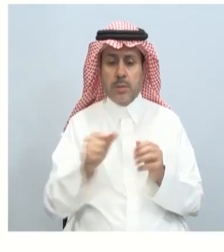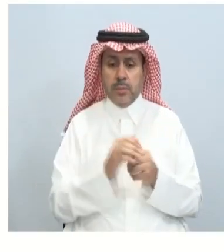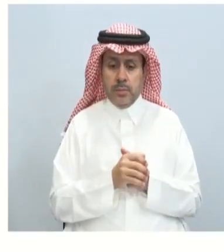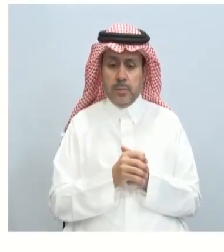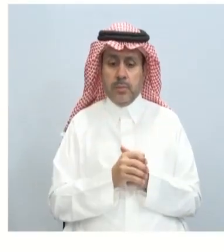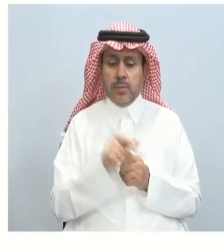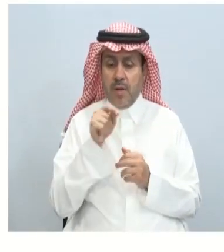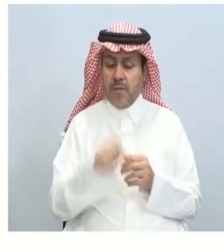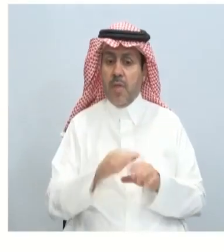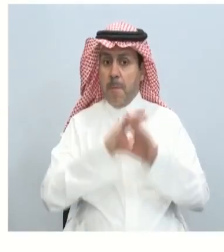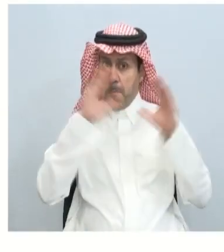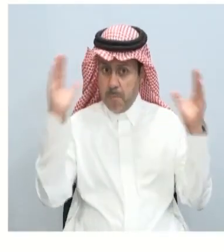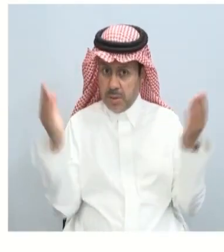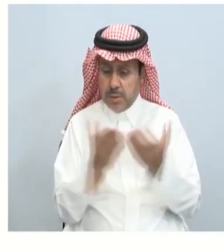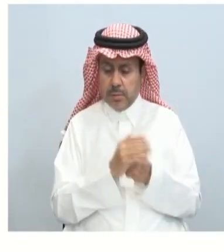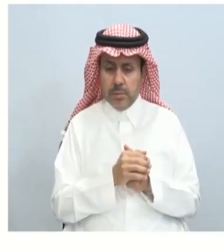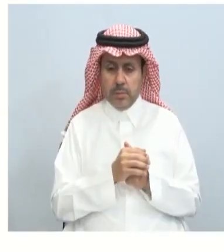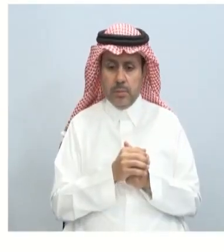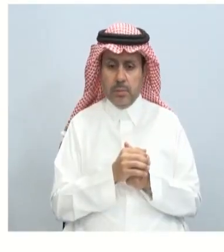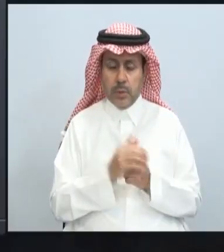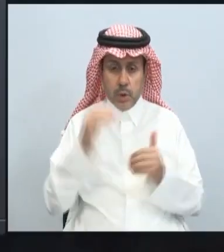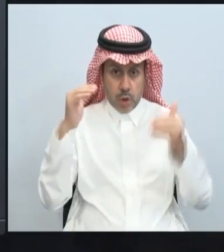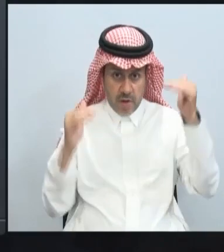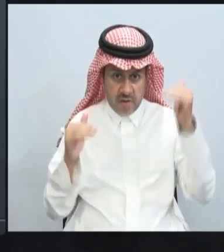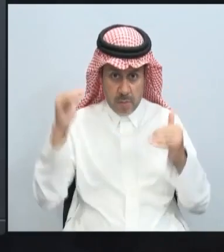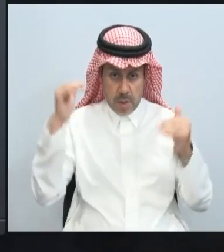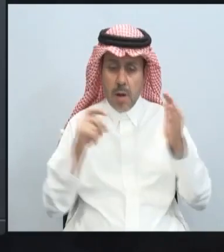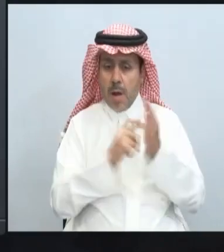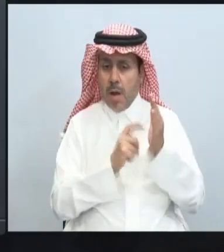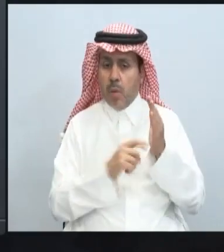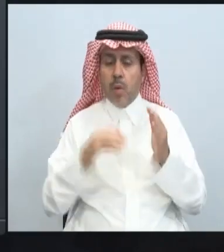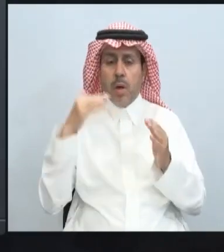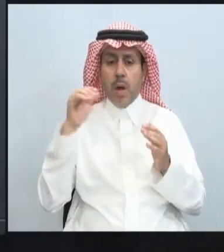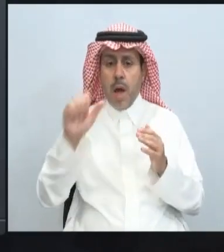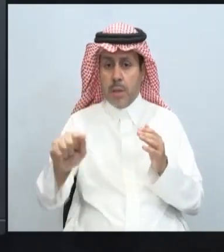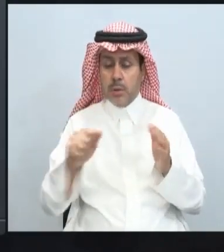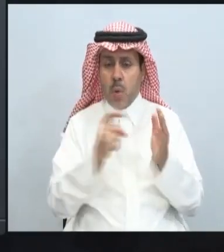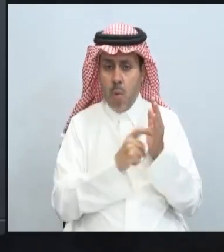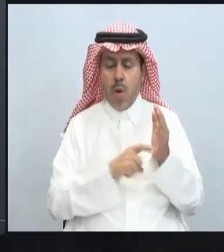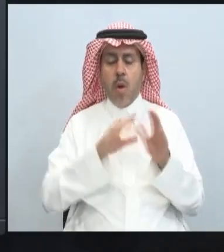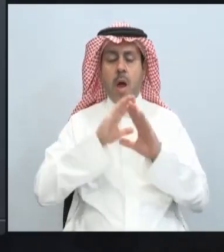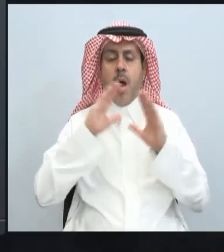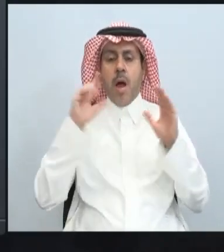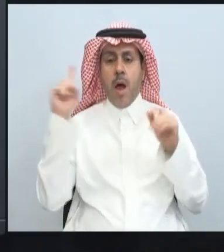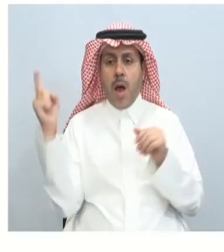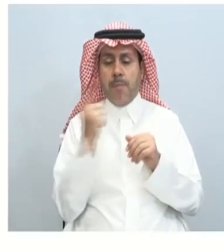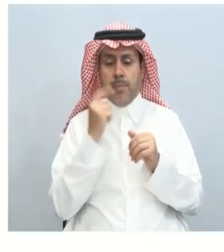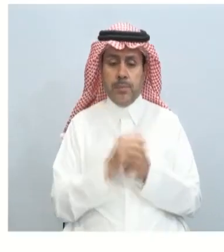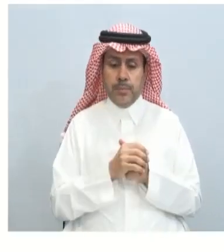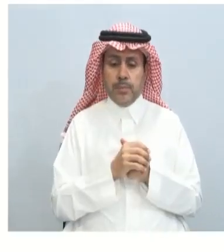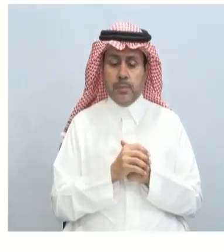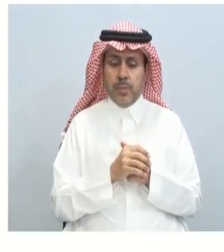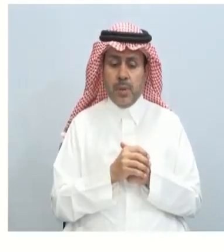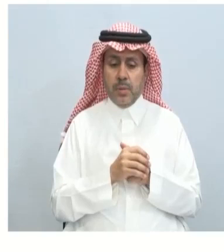هو المجال في او هذا المعيار هو التفرقه بين القانون والقانون العام نعيده مره اخرى ونقرا